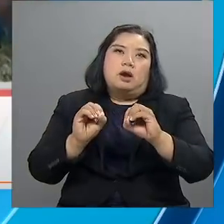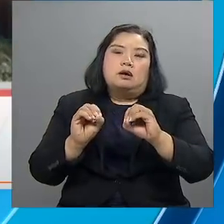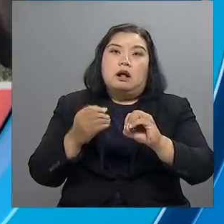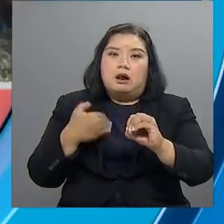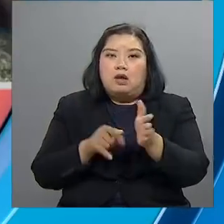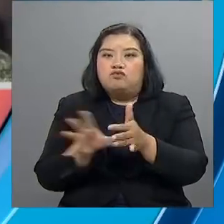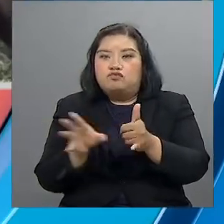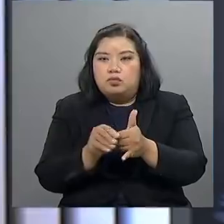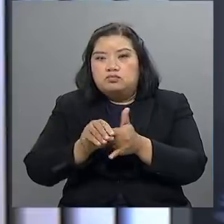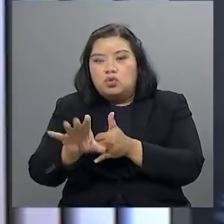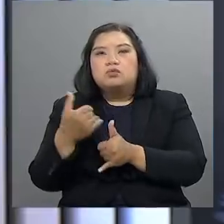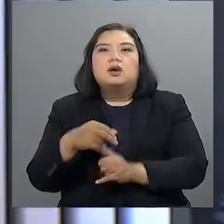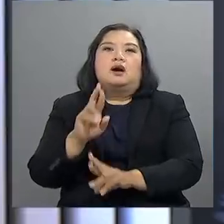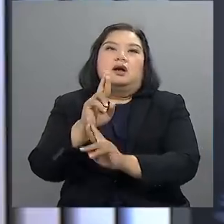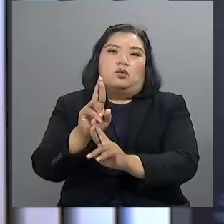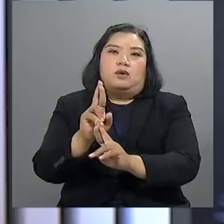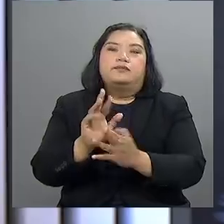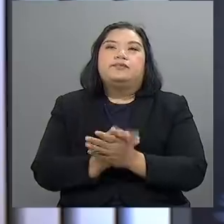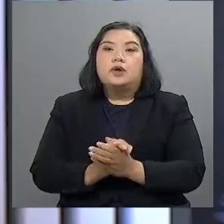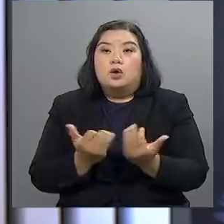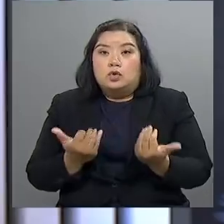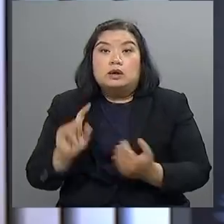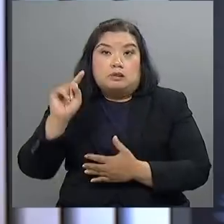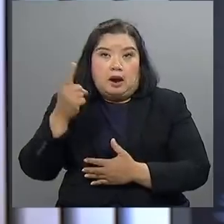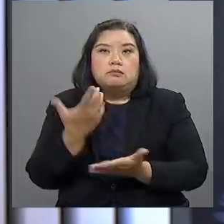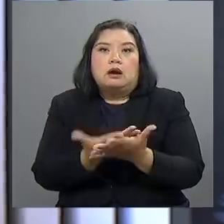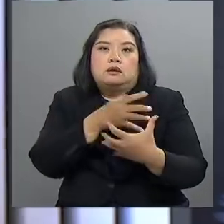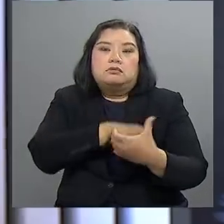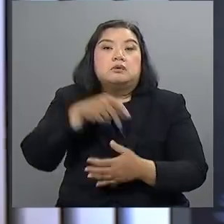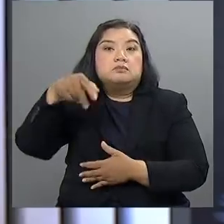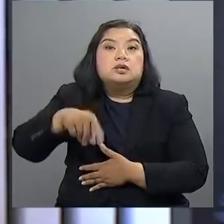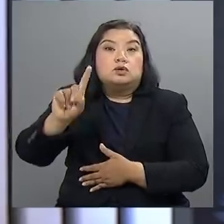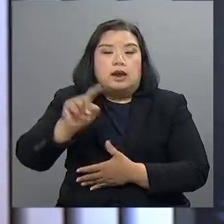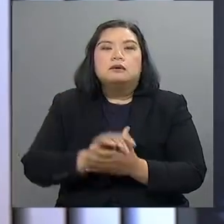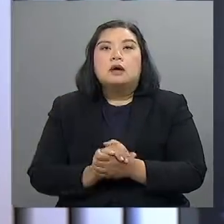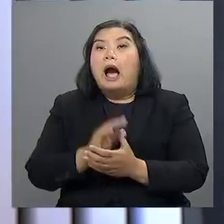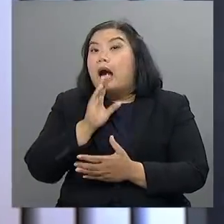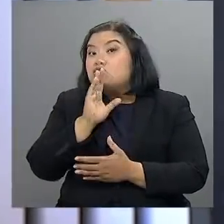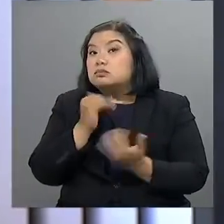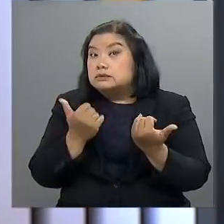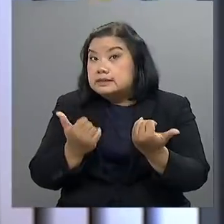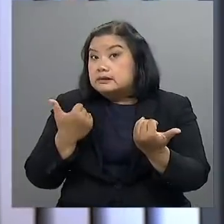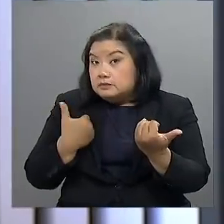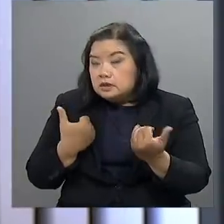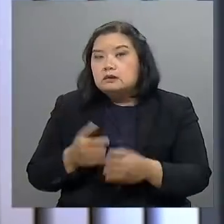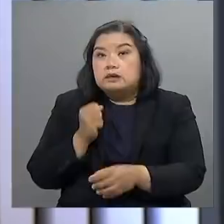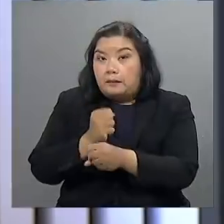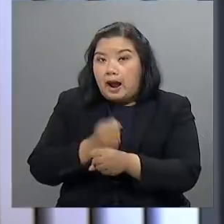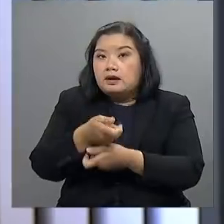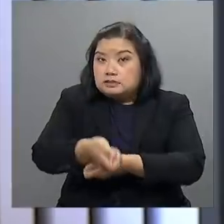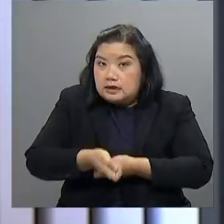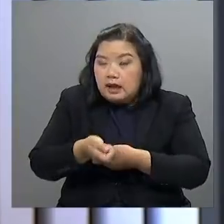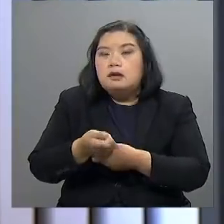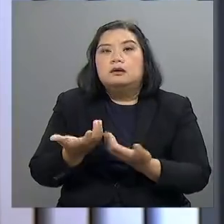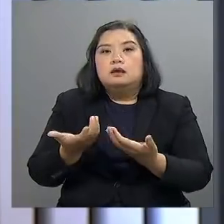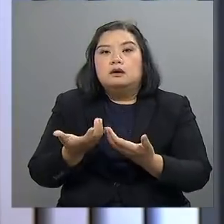คุณผู้ชมครับมากันที่เรื่องของการสร้างรายได้เพิ่มเติมนะครับปกติแล้วถ้าเกิดพูดถึงเรื่องของการทำไร่ทำนาทำสวนทำเกษตรนั้นเนี่ยจะนึก